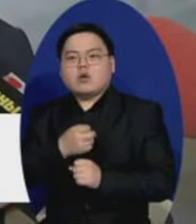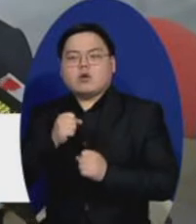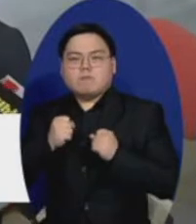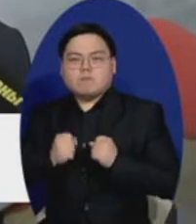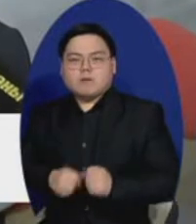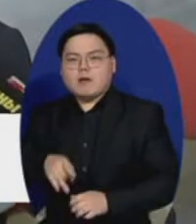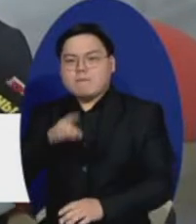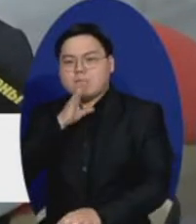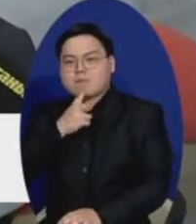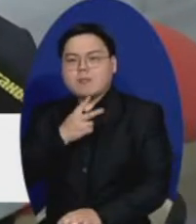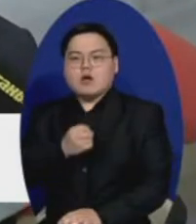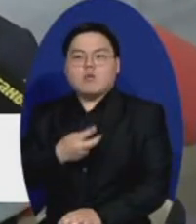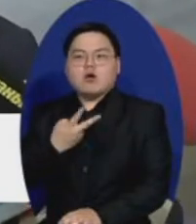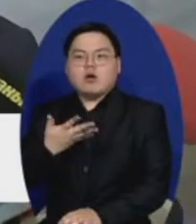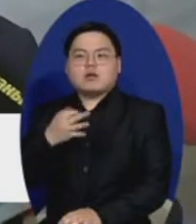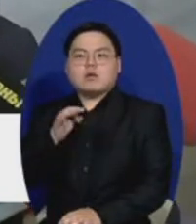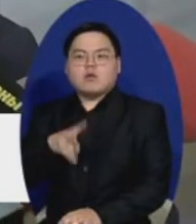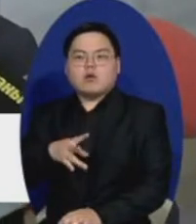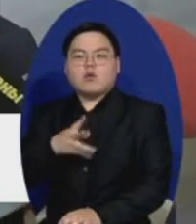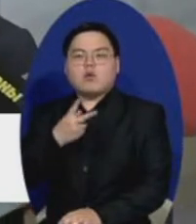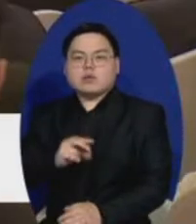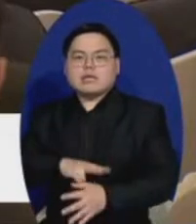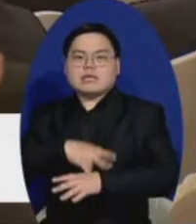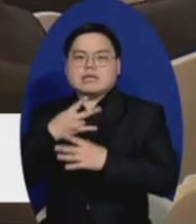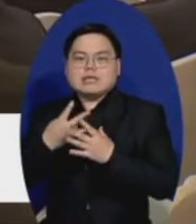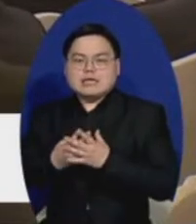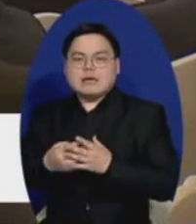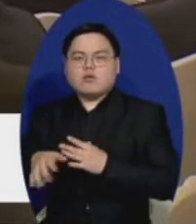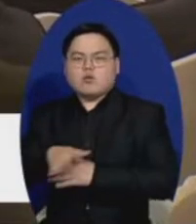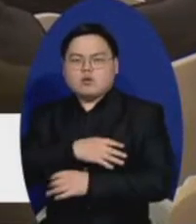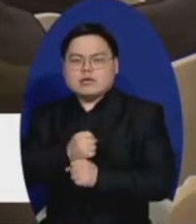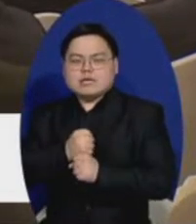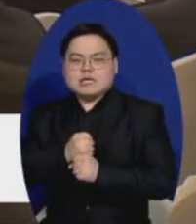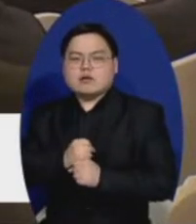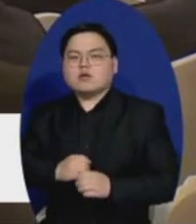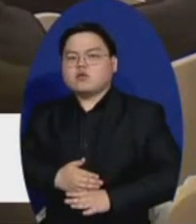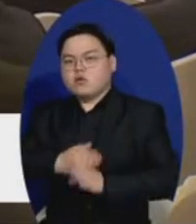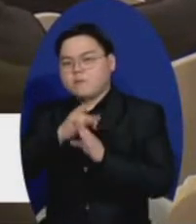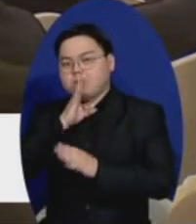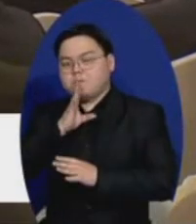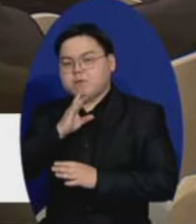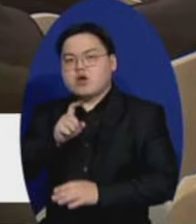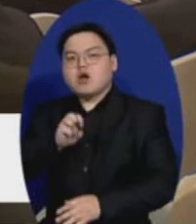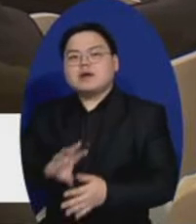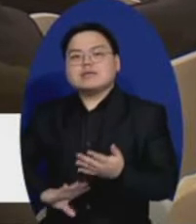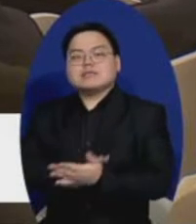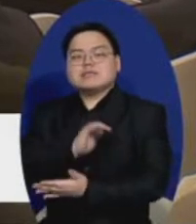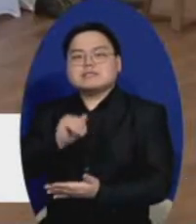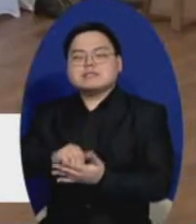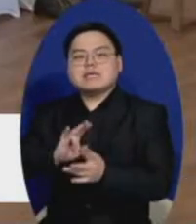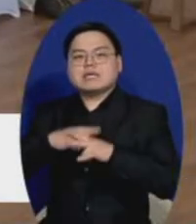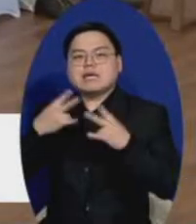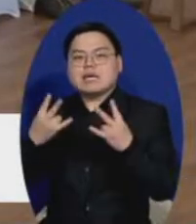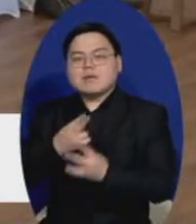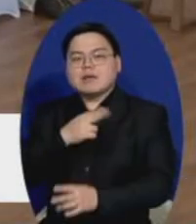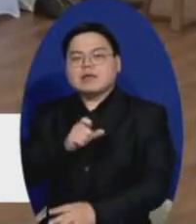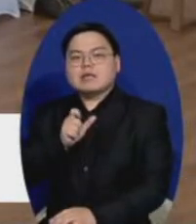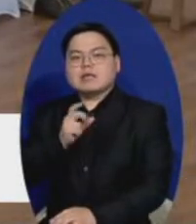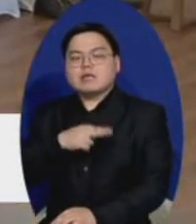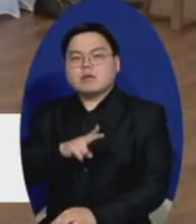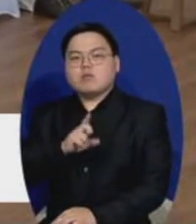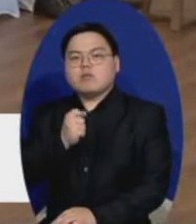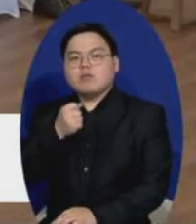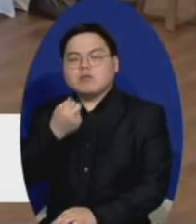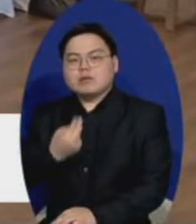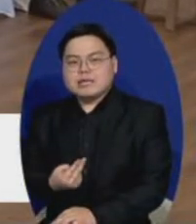хэрэгжүүлээ 2025 онд нэгсэн байдлаар дуусгана. Тодорхойлбол хотын стандартын эхний хэсэгт нийгмийн дэд бүтц хот төлөвлөлт, нийтийн